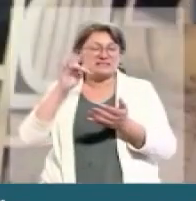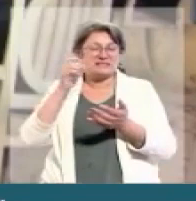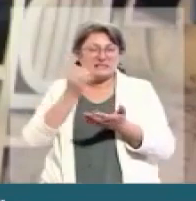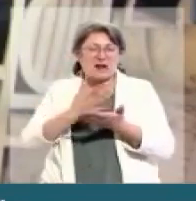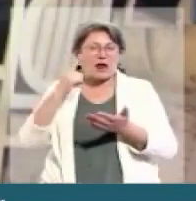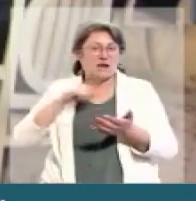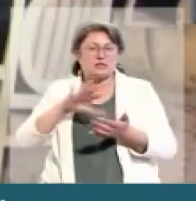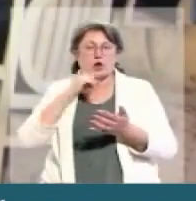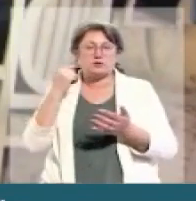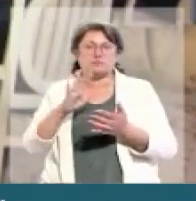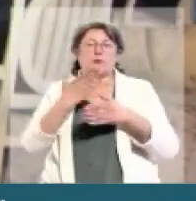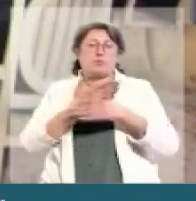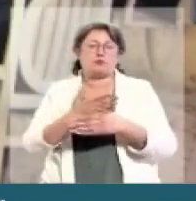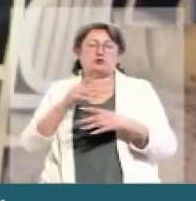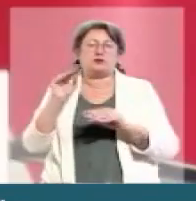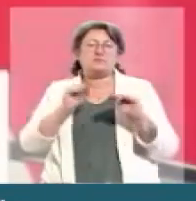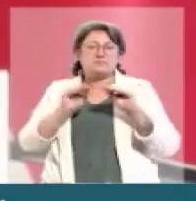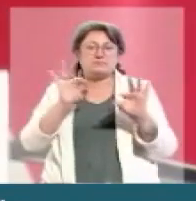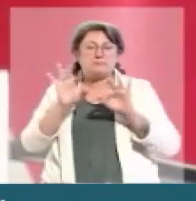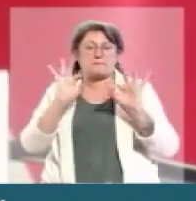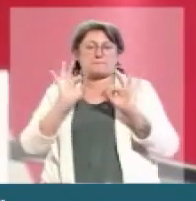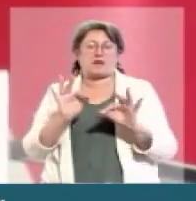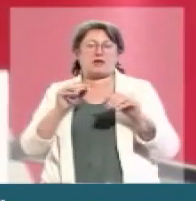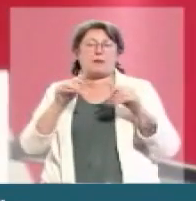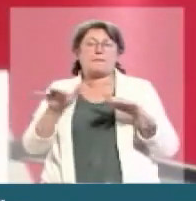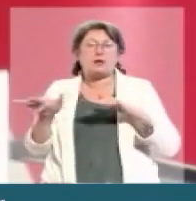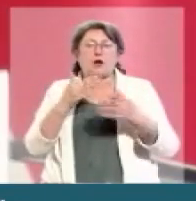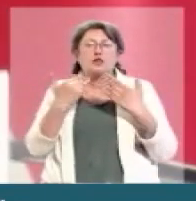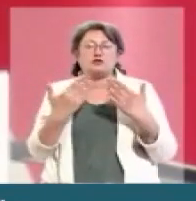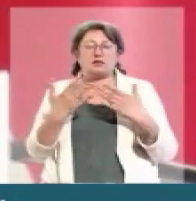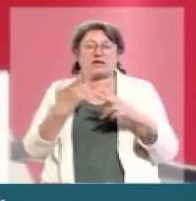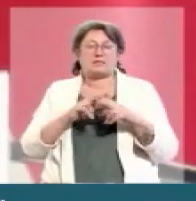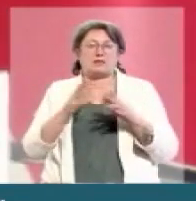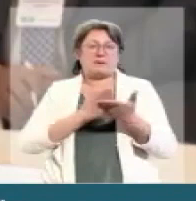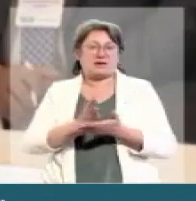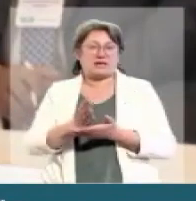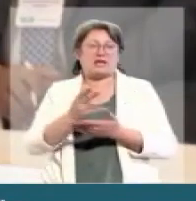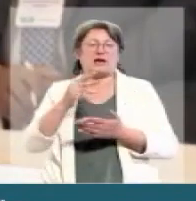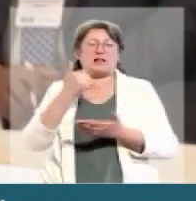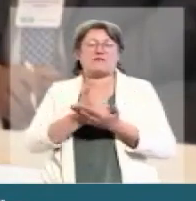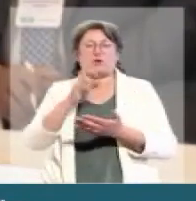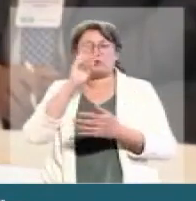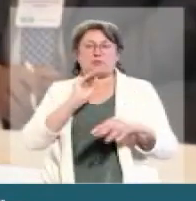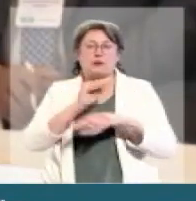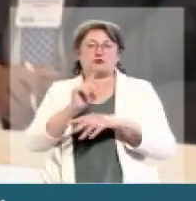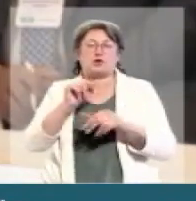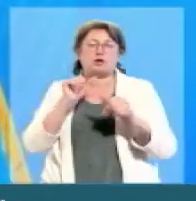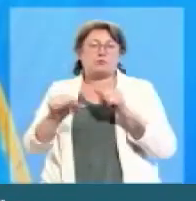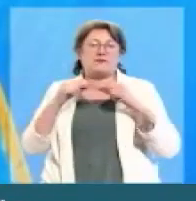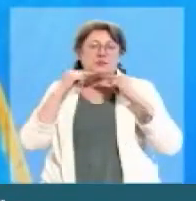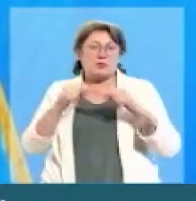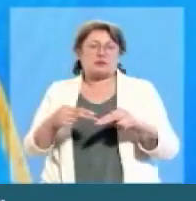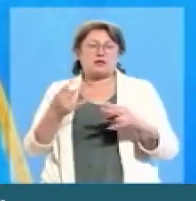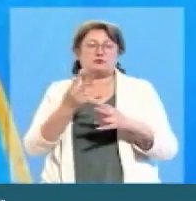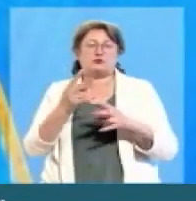России будет содействовать формированию конкретных подходов и решений в данном направлении. Глава государства добавил, что особое внимание